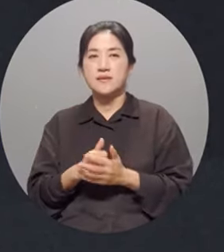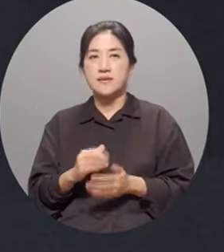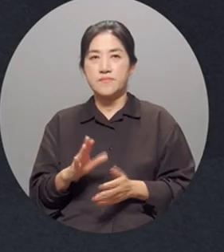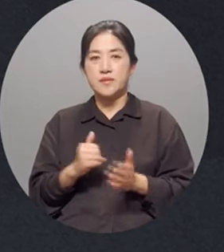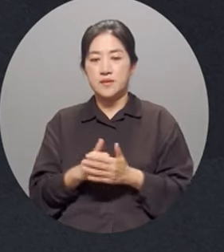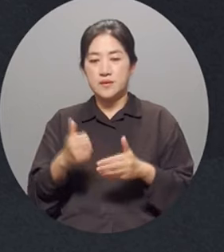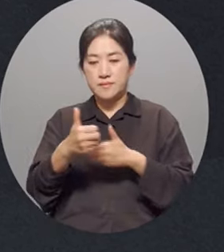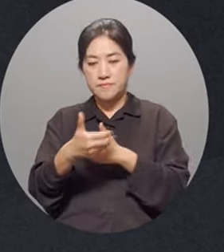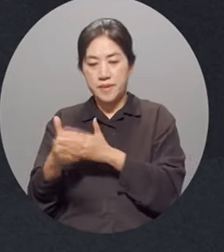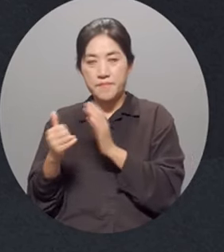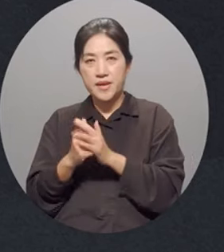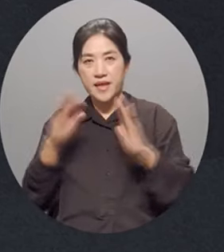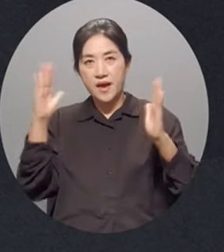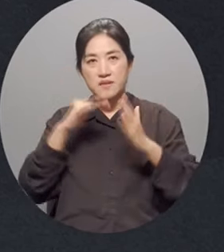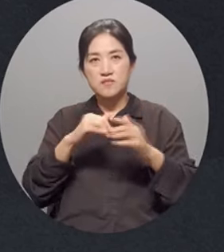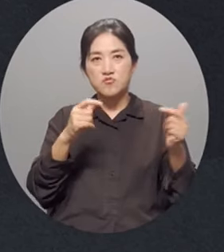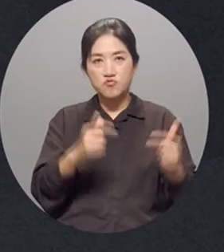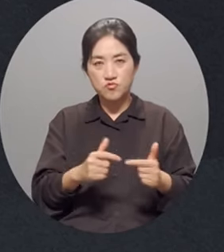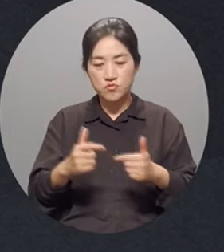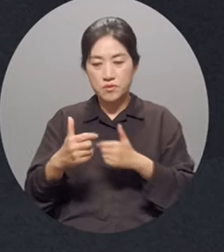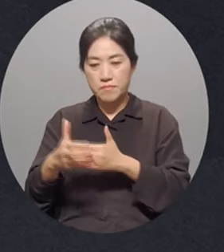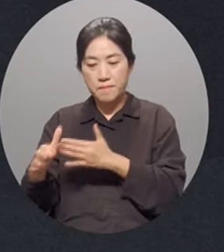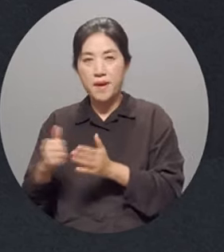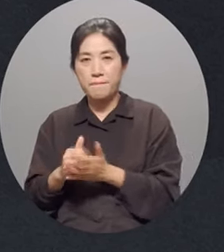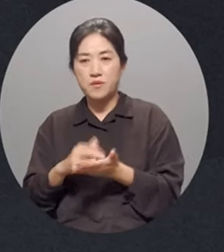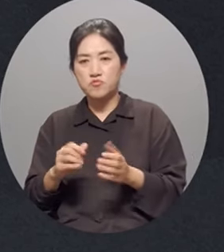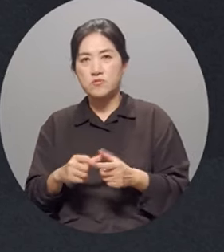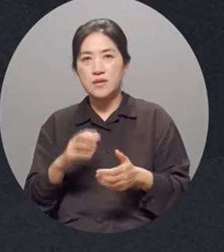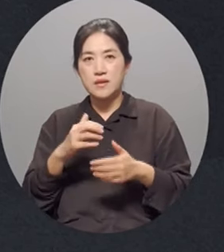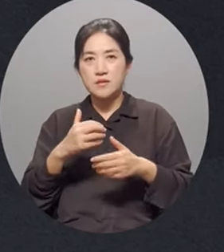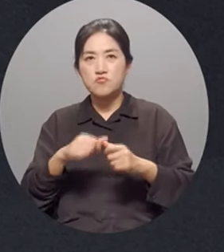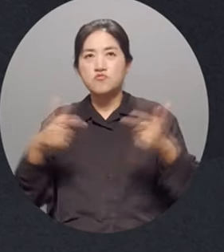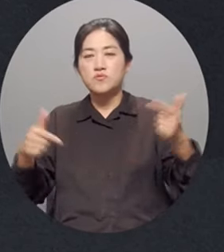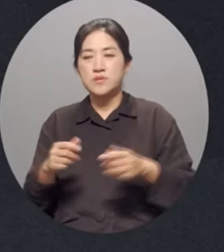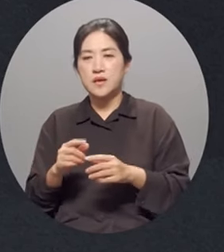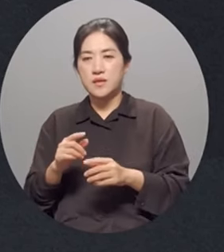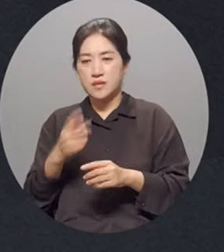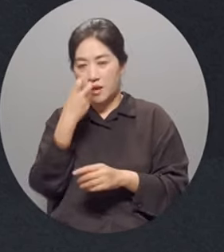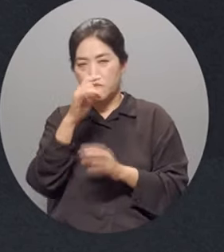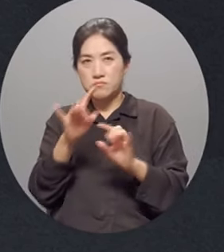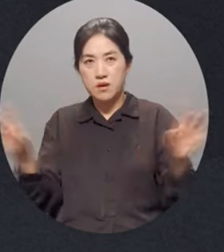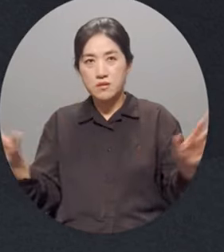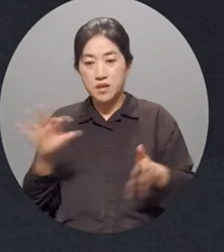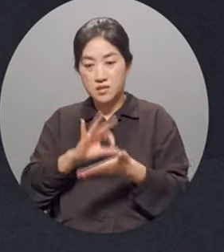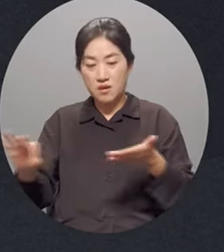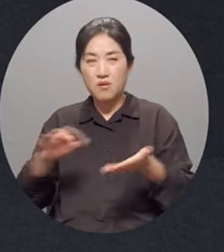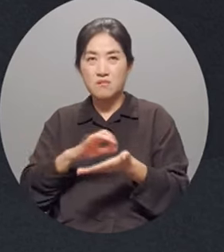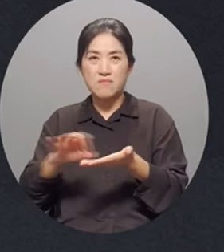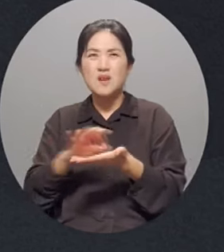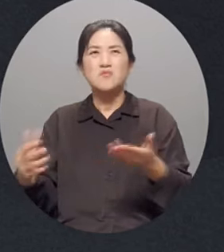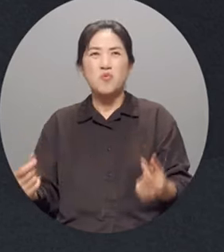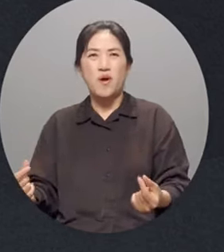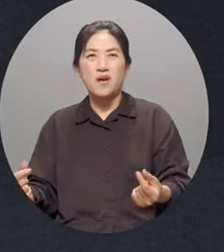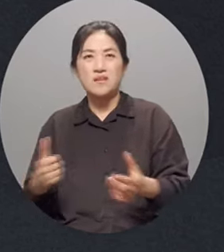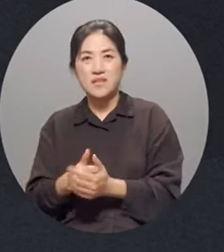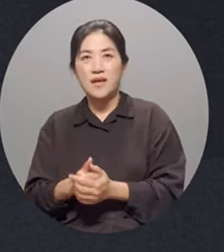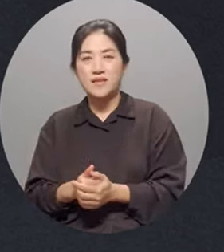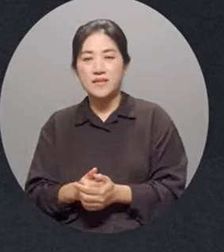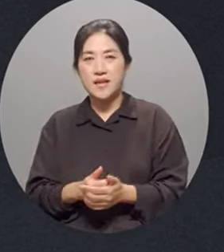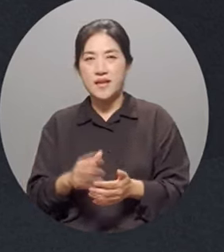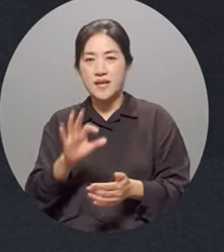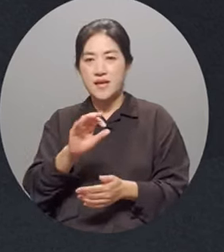줄이면서 고사실을 늘리는 바람에 한 명씩 배치된 거라며 소요 비용은 동일하다고 밝혔습니다 또 전료 예산은 관련